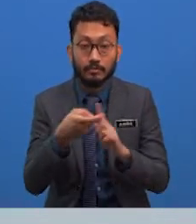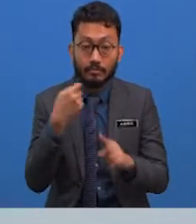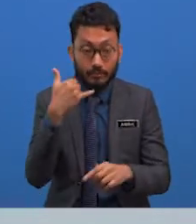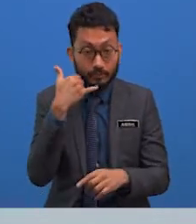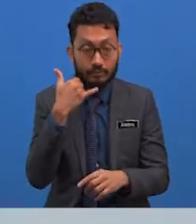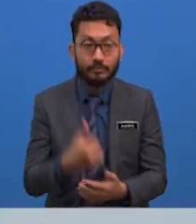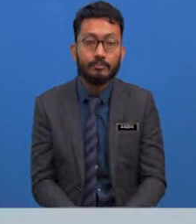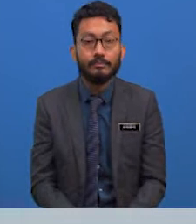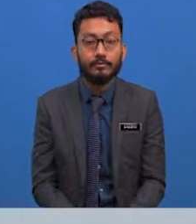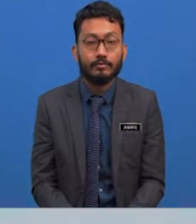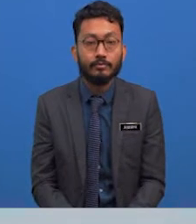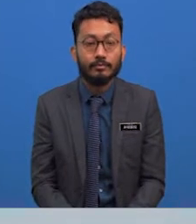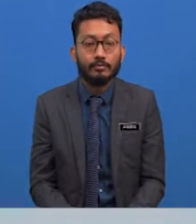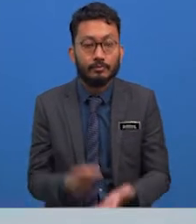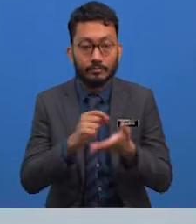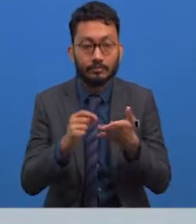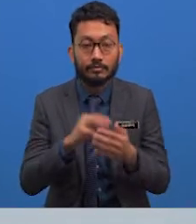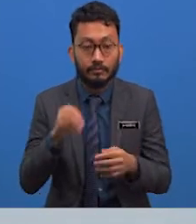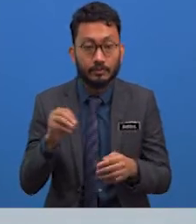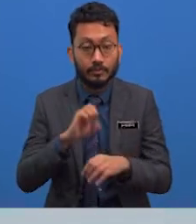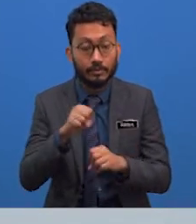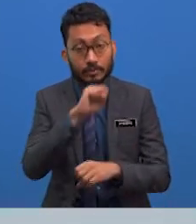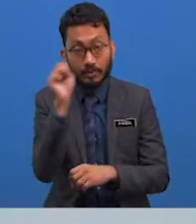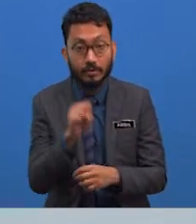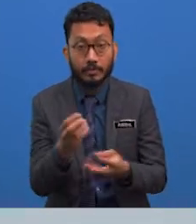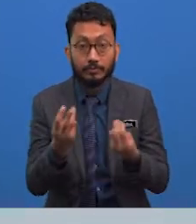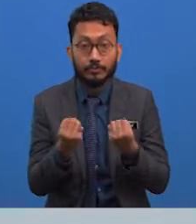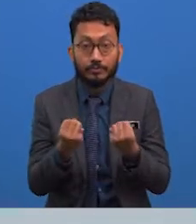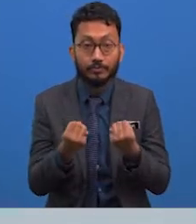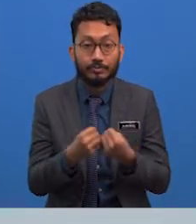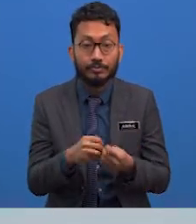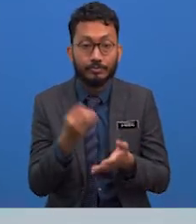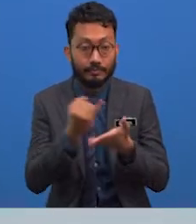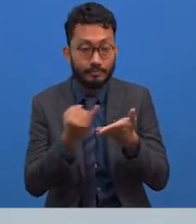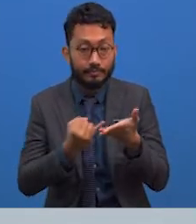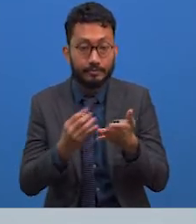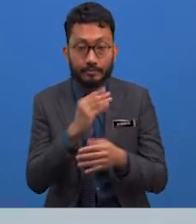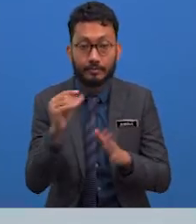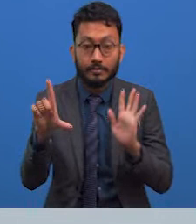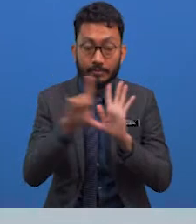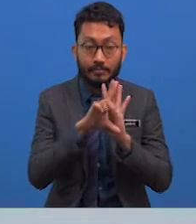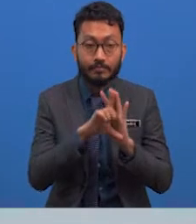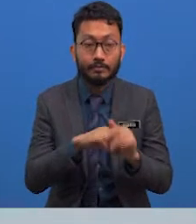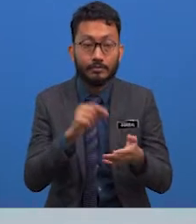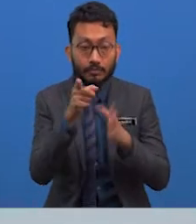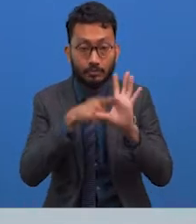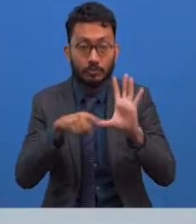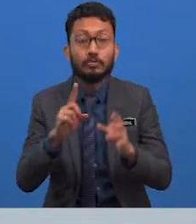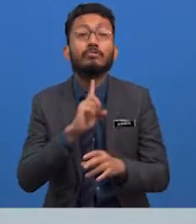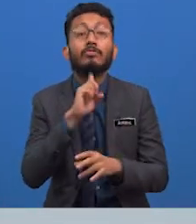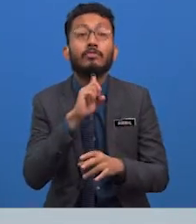bimbit. Murid-murid semua, soalan meminta untuk melukis dan melabel sudut